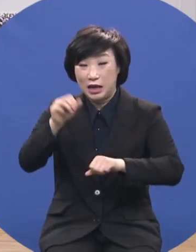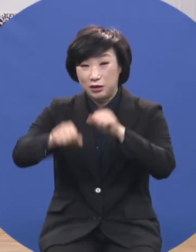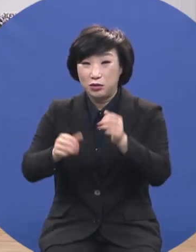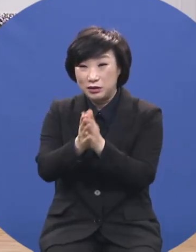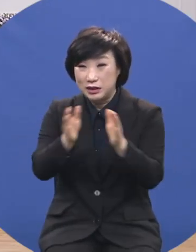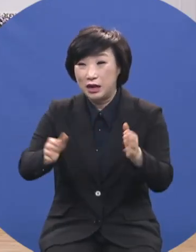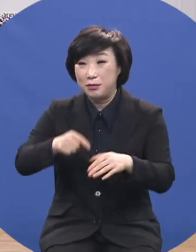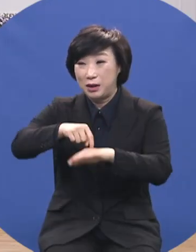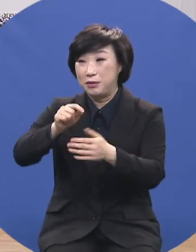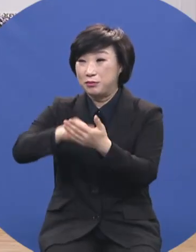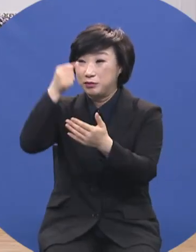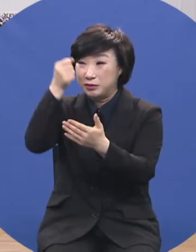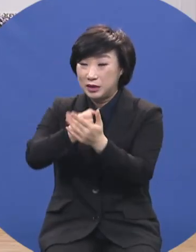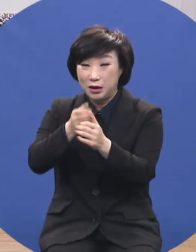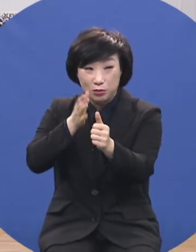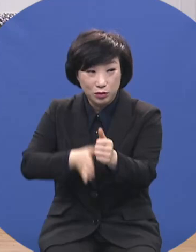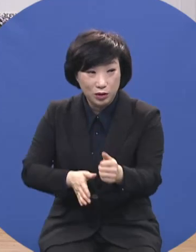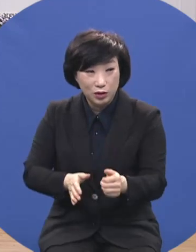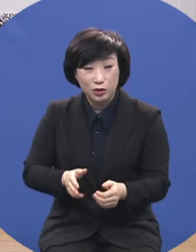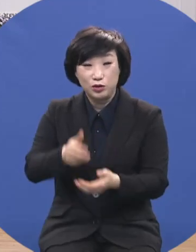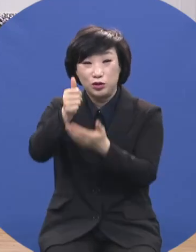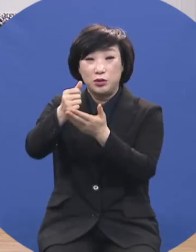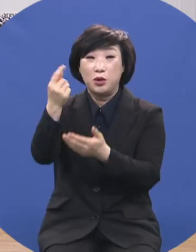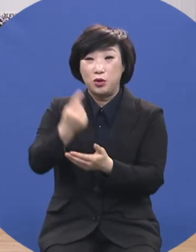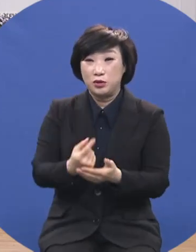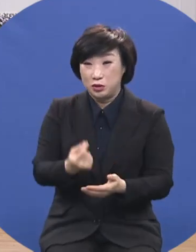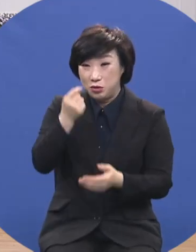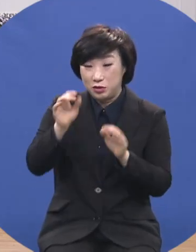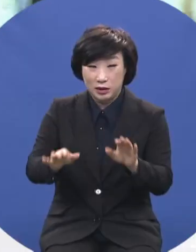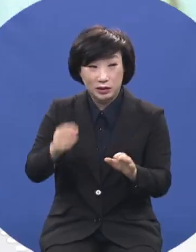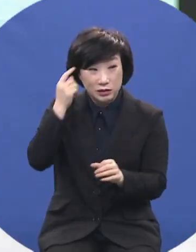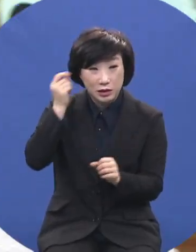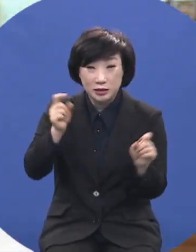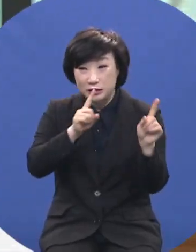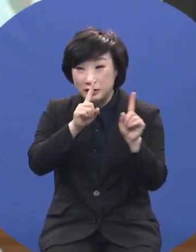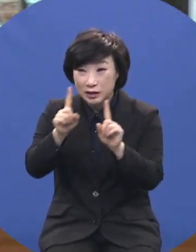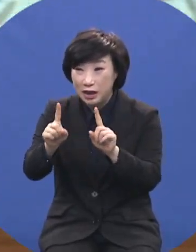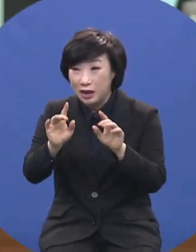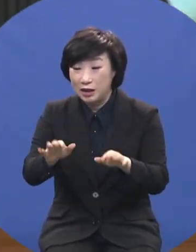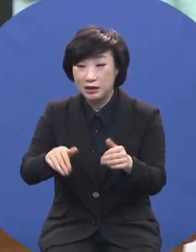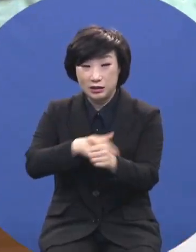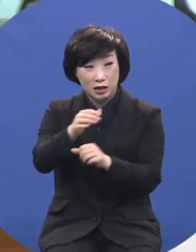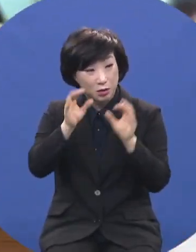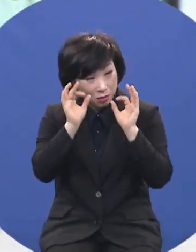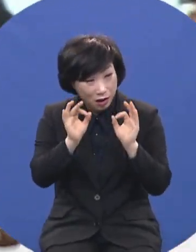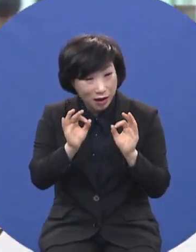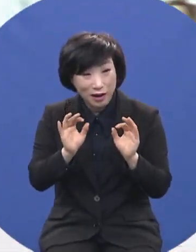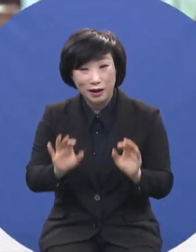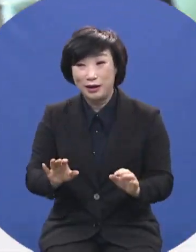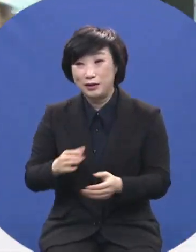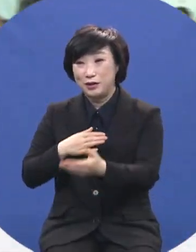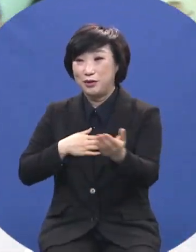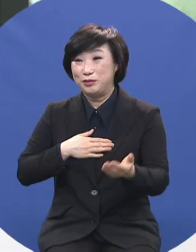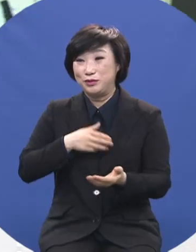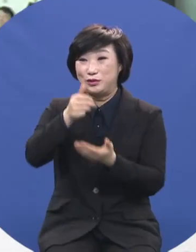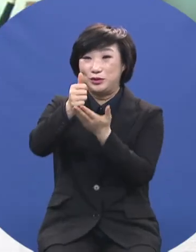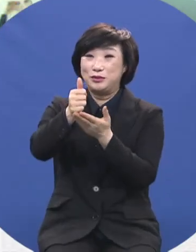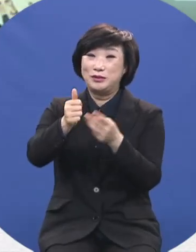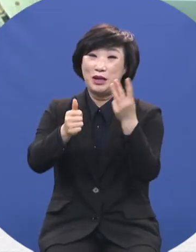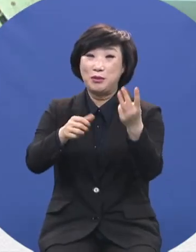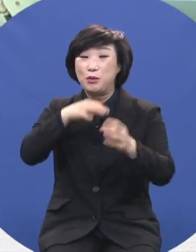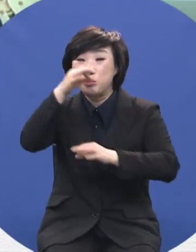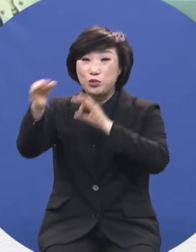작정하라. 주님 곧 오신다. 정신 차려라. 이 시대를 보면 모르느냐. 주여